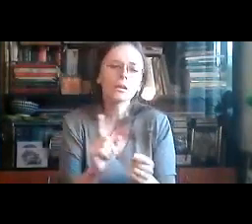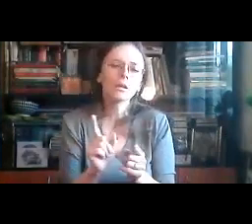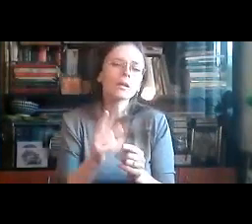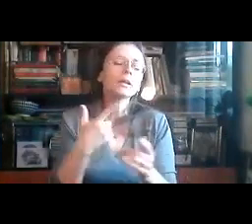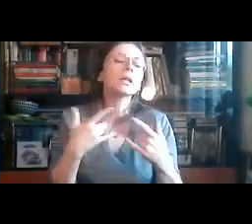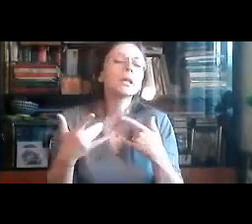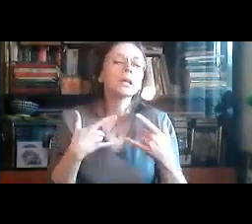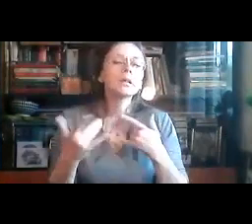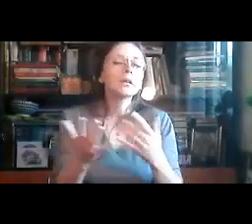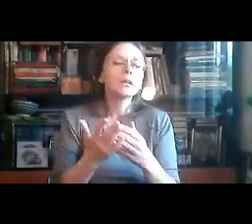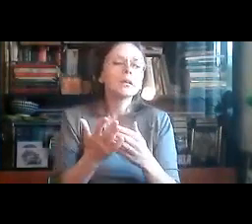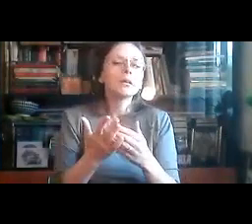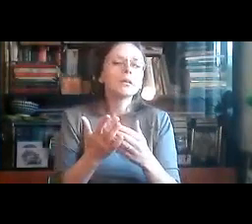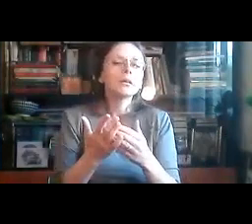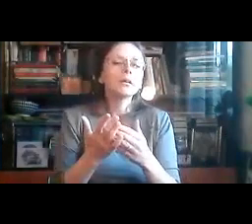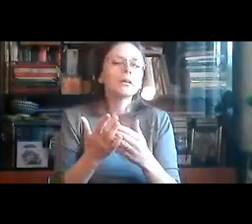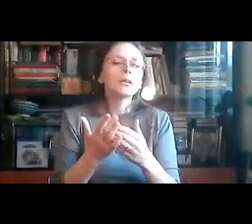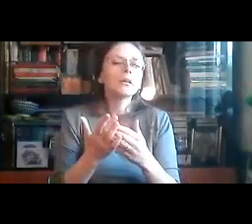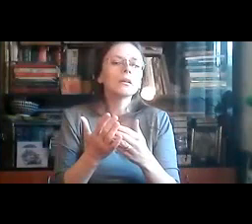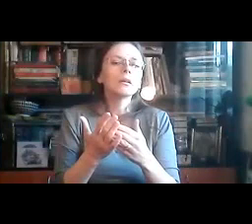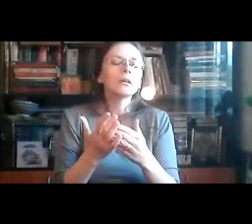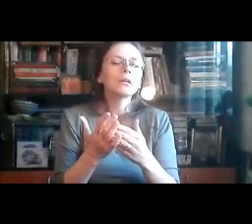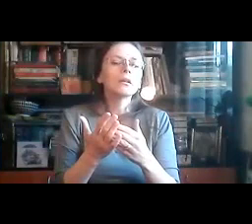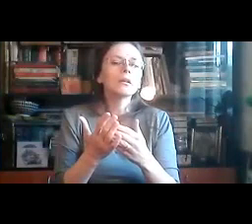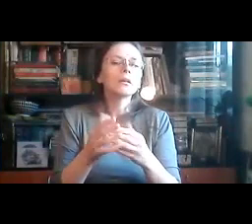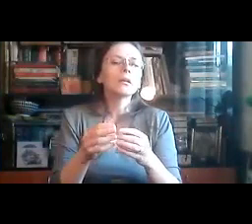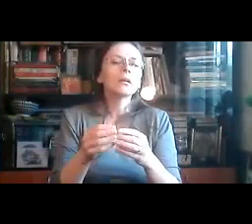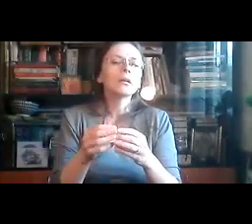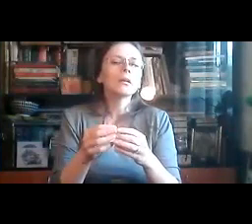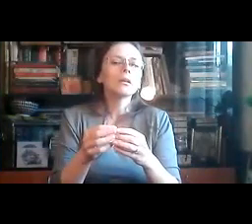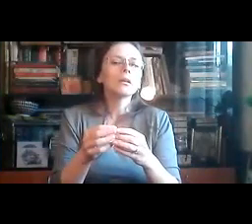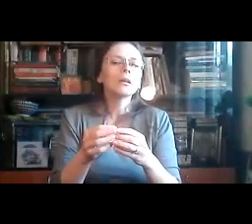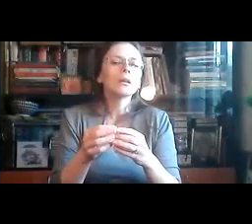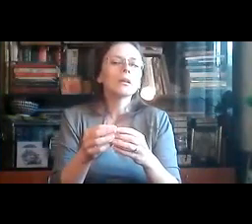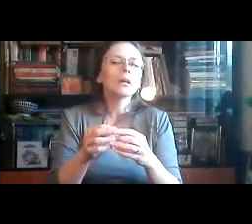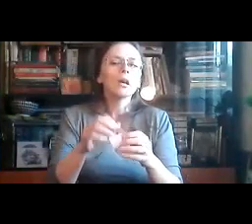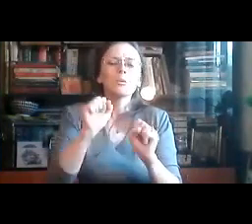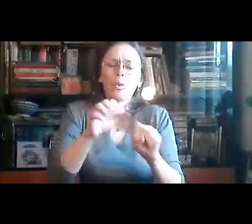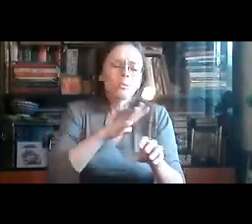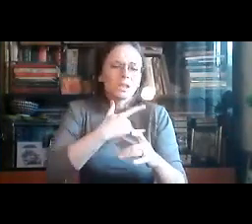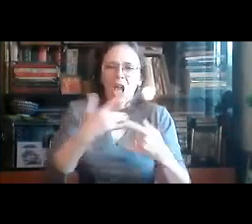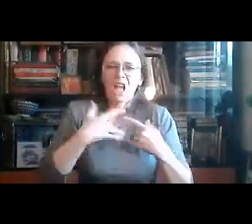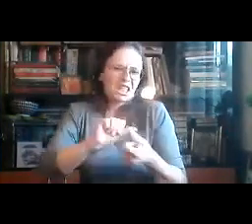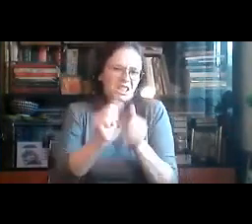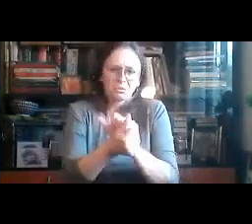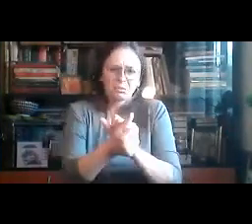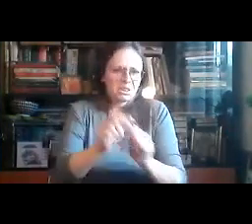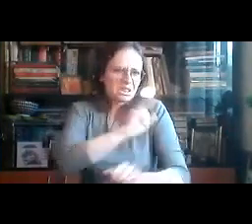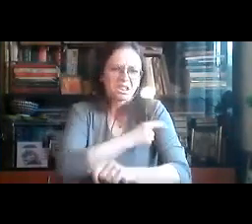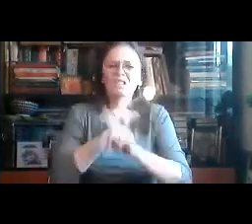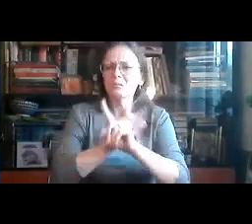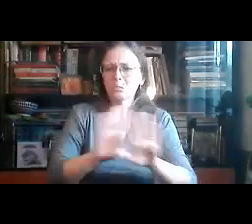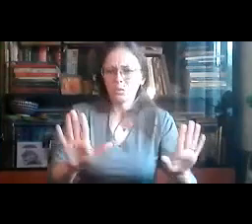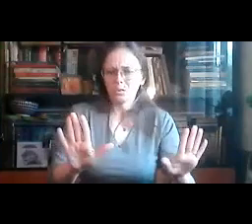каким-то образом сильно кардинально изменится. Потому что то, что мы сейчас видим в интернете, это все постановки видео,